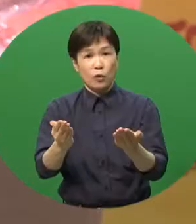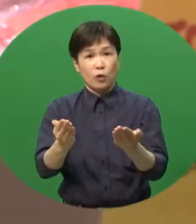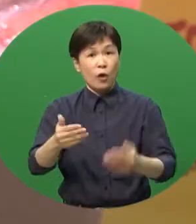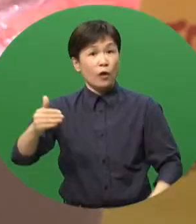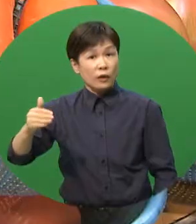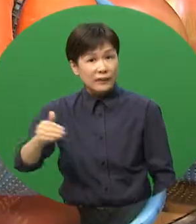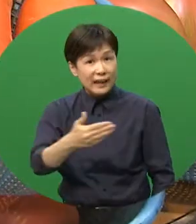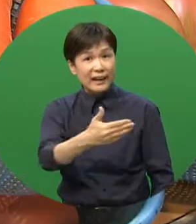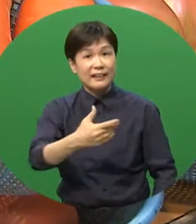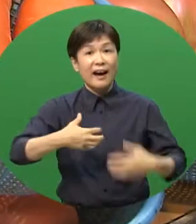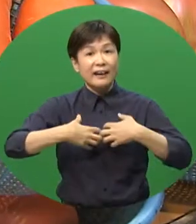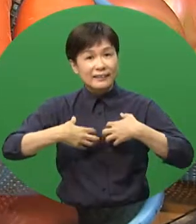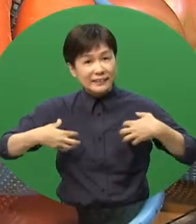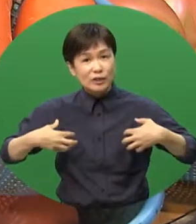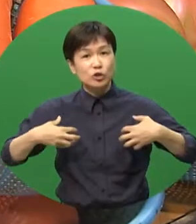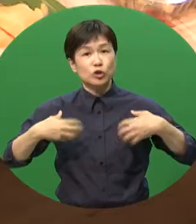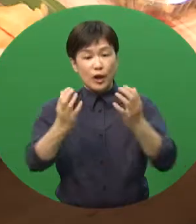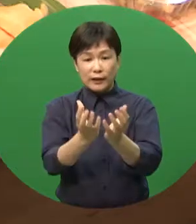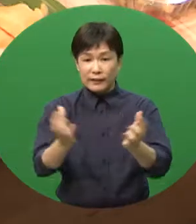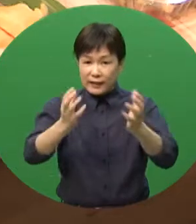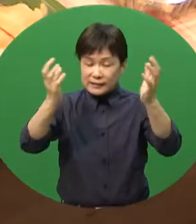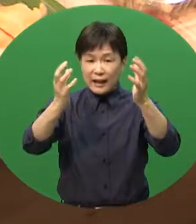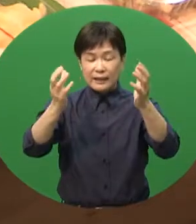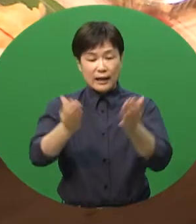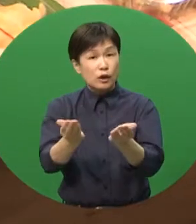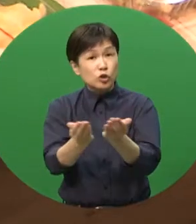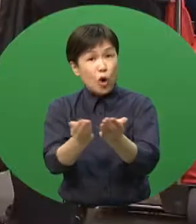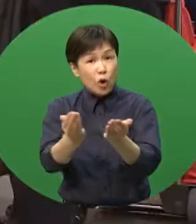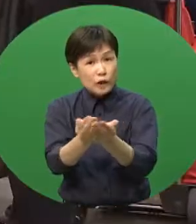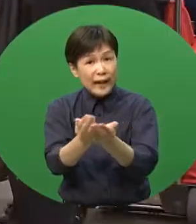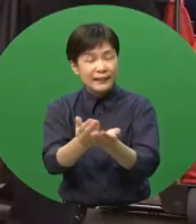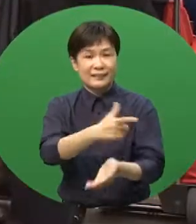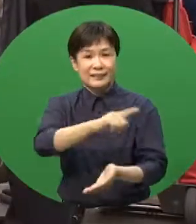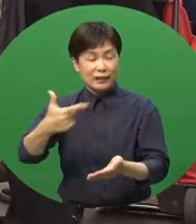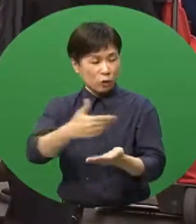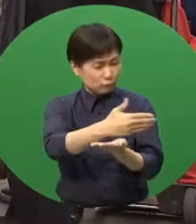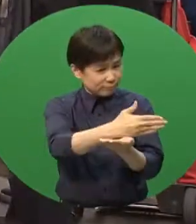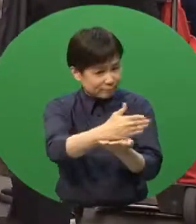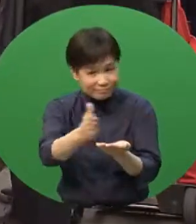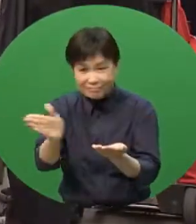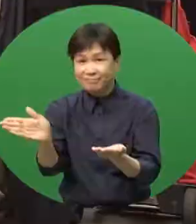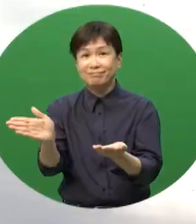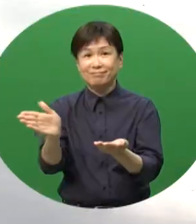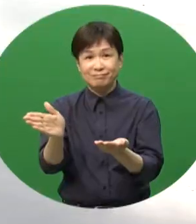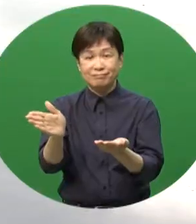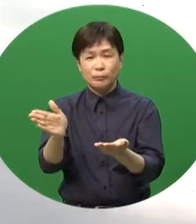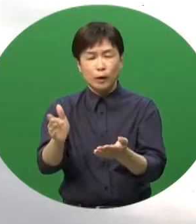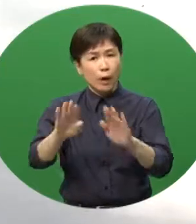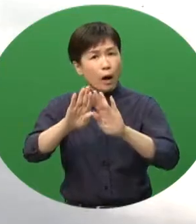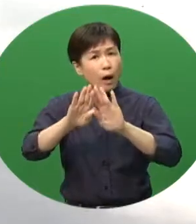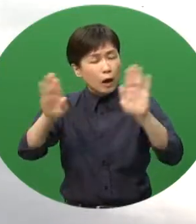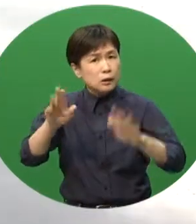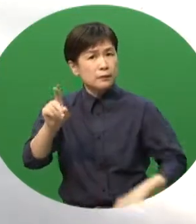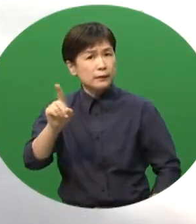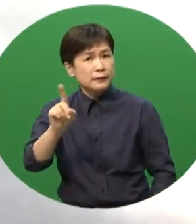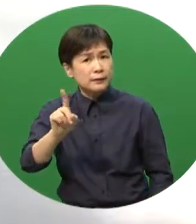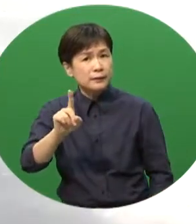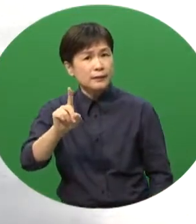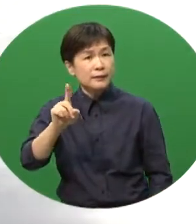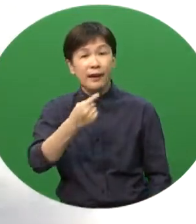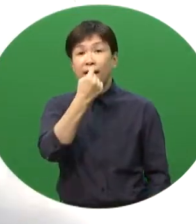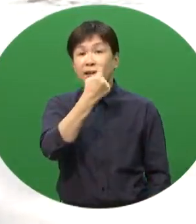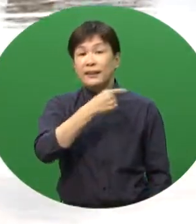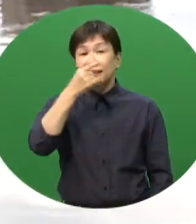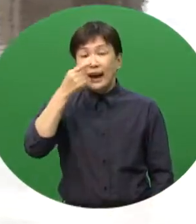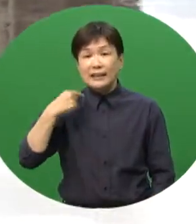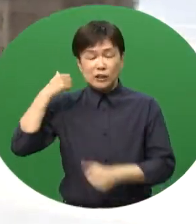肉、野菜に惣菜と、とにかくバラエティ豊かです。大正時代の初め、隣